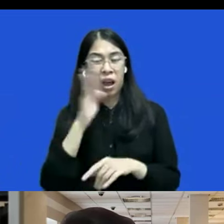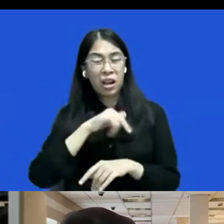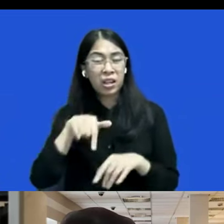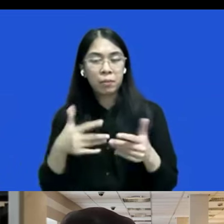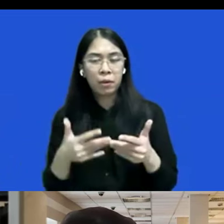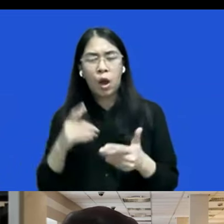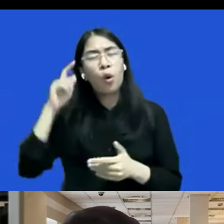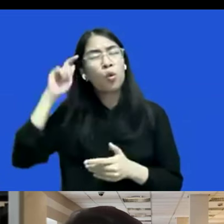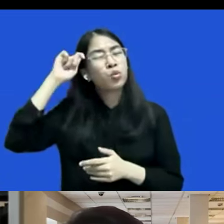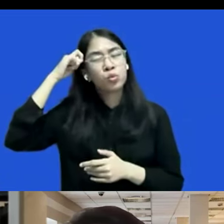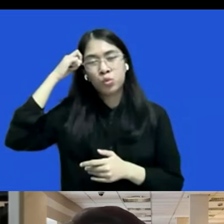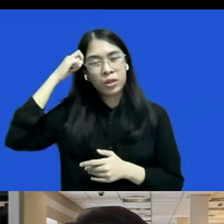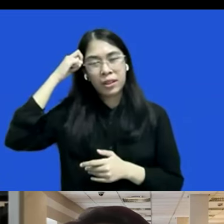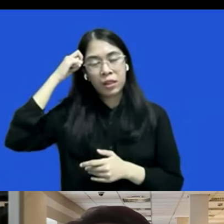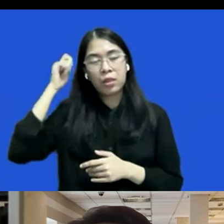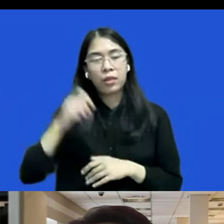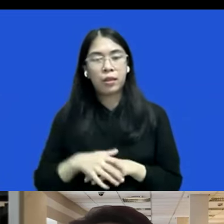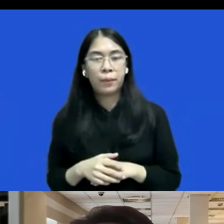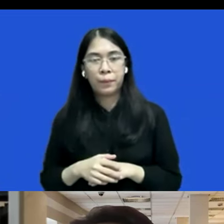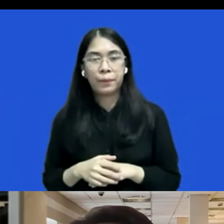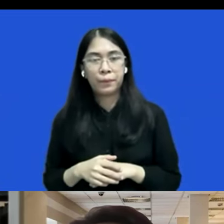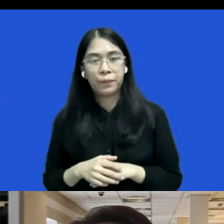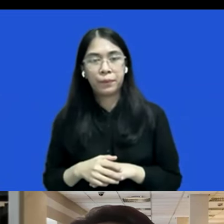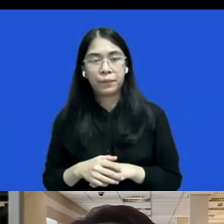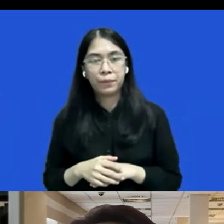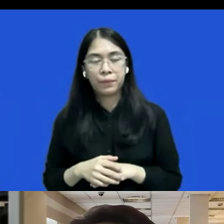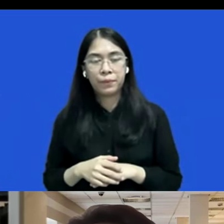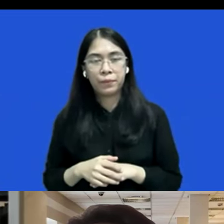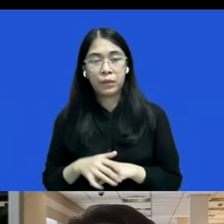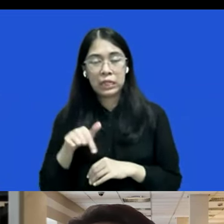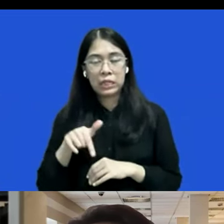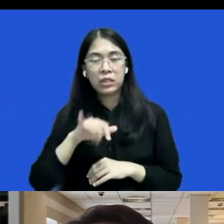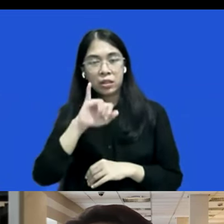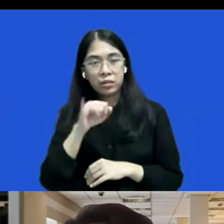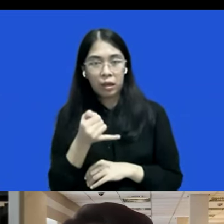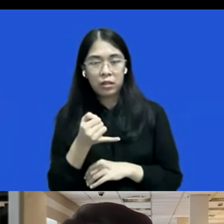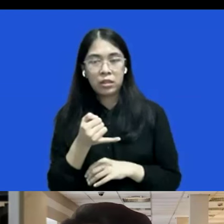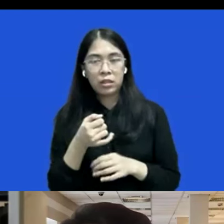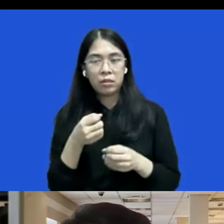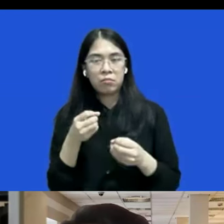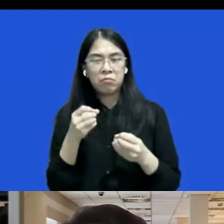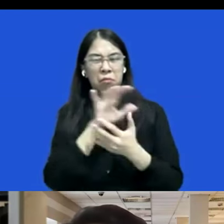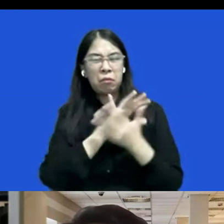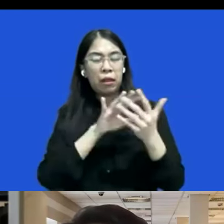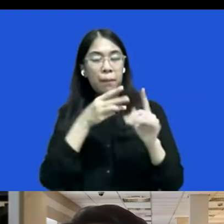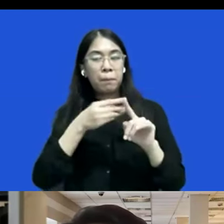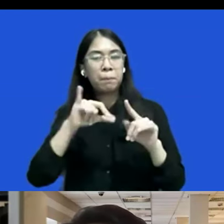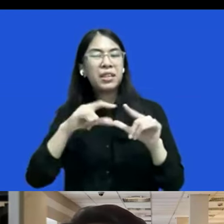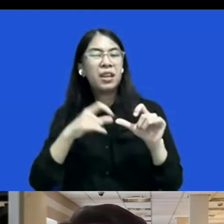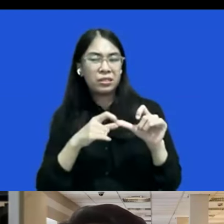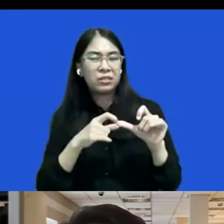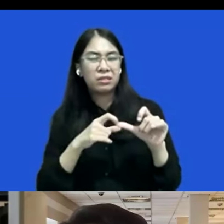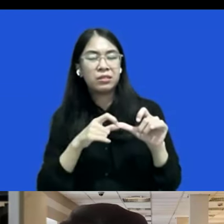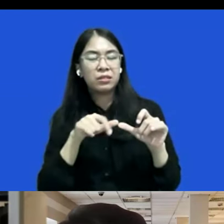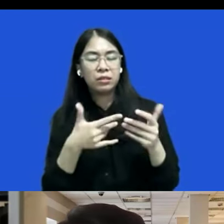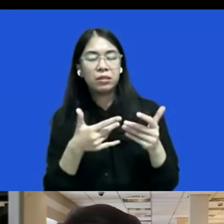sulit. Ya, ini yang kemudian apa namanya menjadi bias sekarang. Kalau dalam